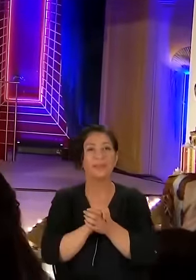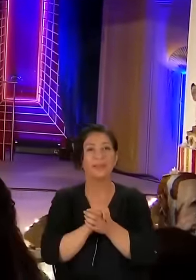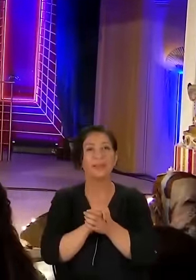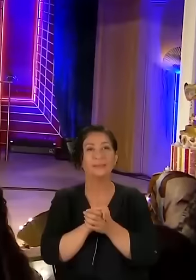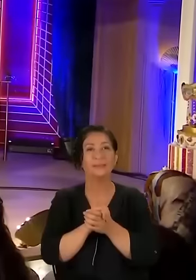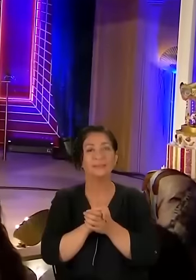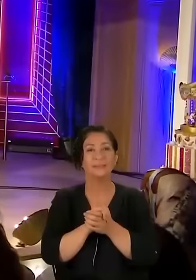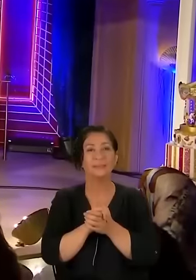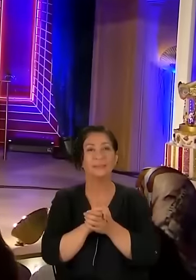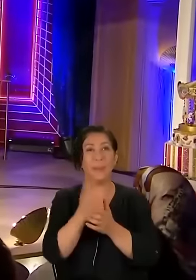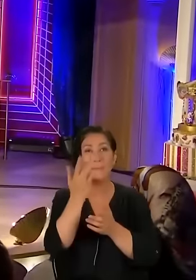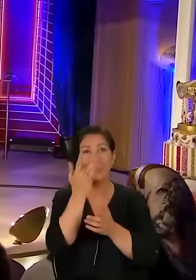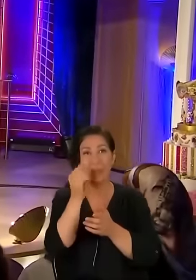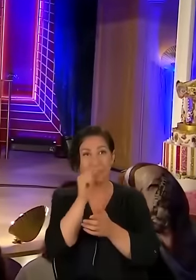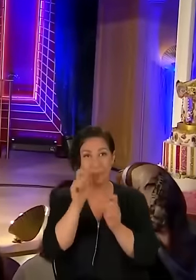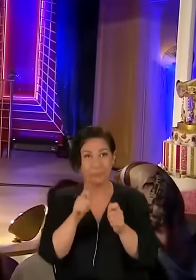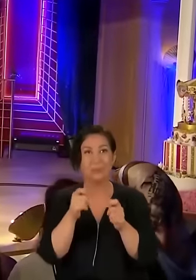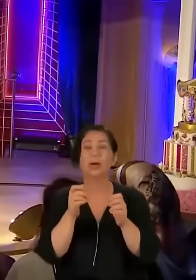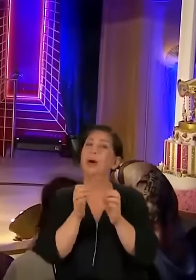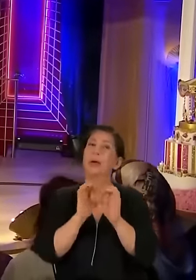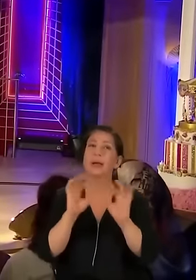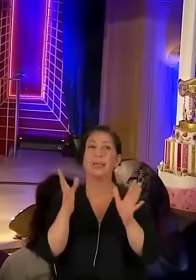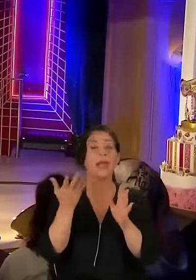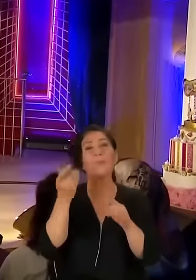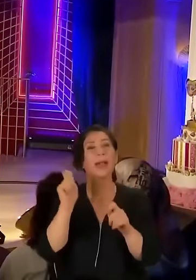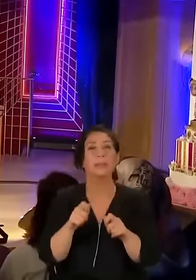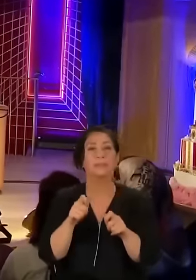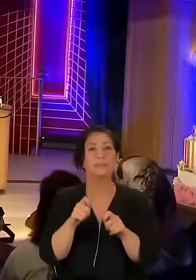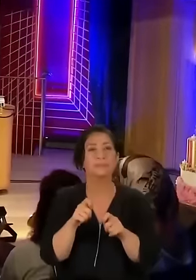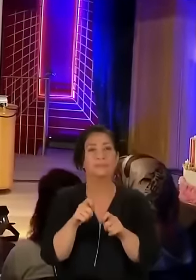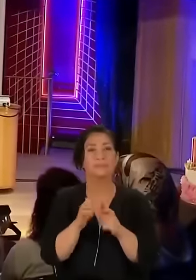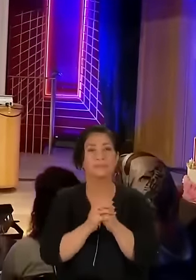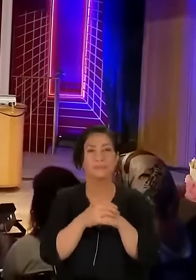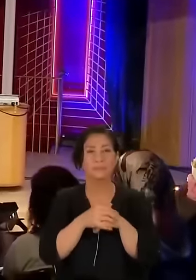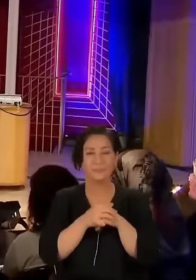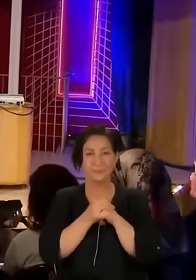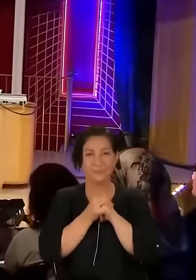onu. Aa playback yapar mısın? Tabii ki. Aa ne yapalım? Al Murat'cığım sen.